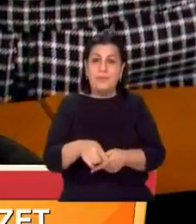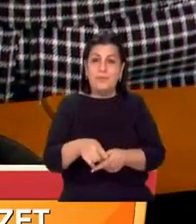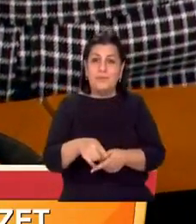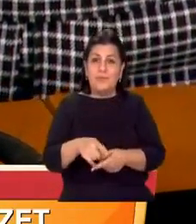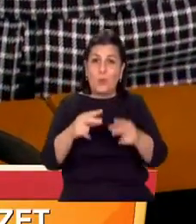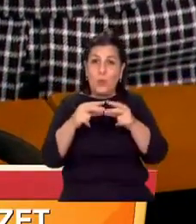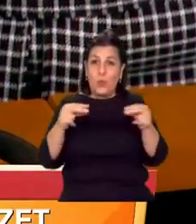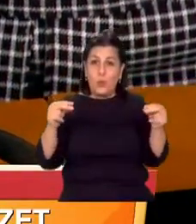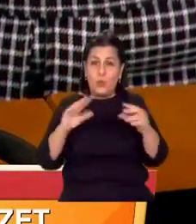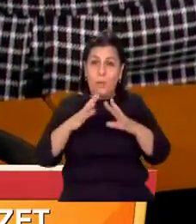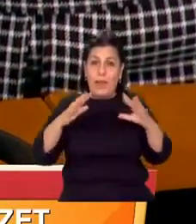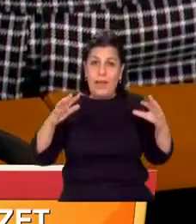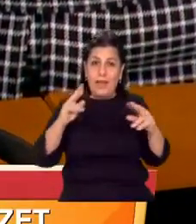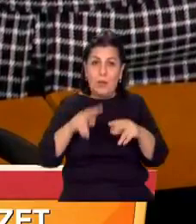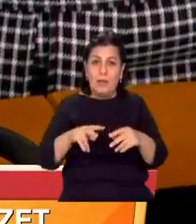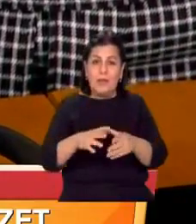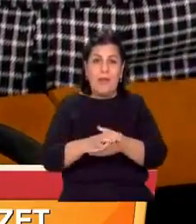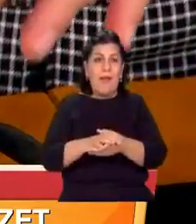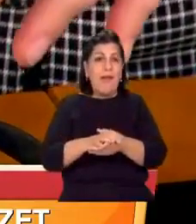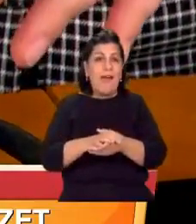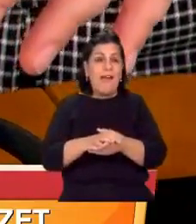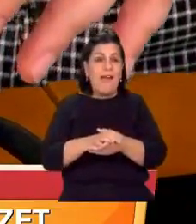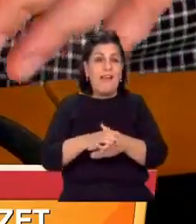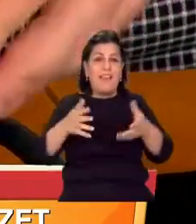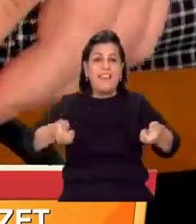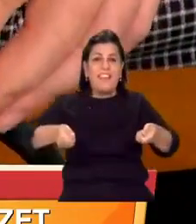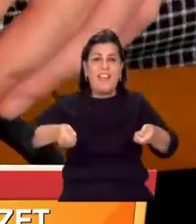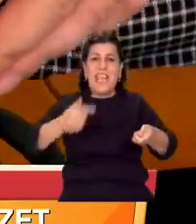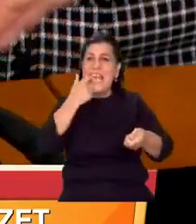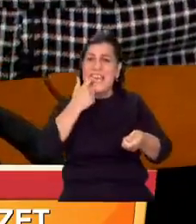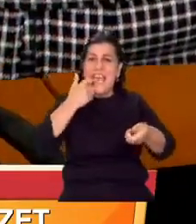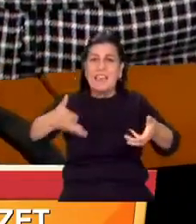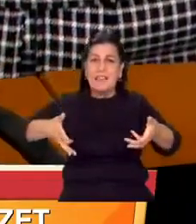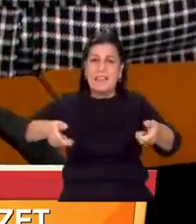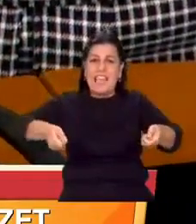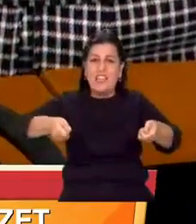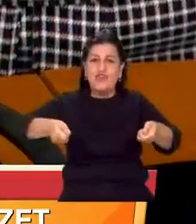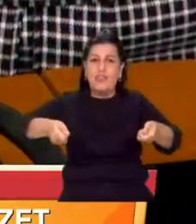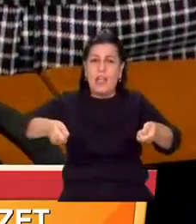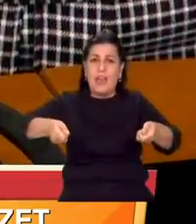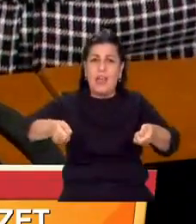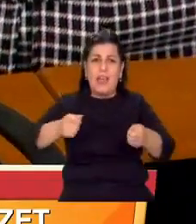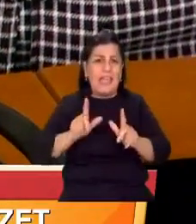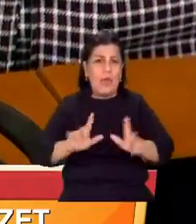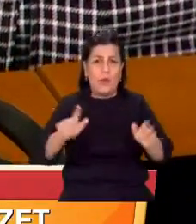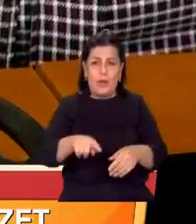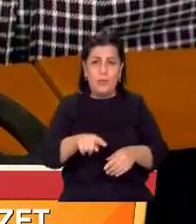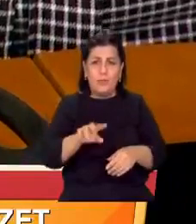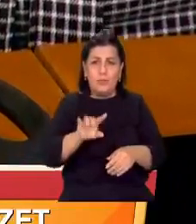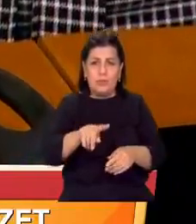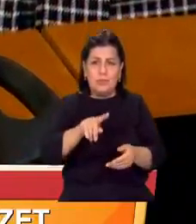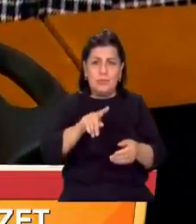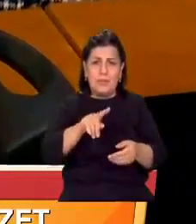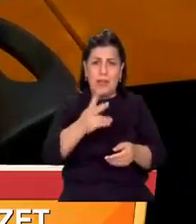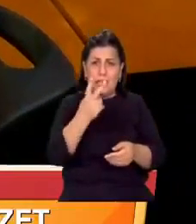bu numaraların kurmaları parlaklığını pencereleri menzereleri hiç gerek yok al bundan 2-3 tane brokoli bakar mısınız rengine